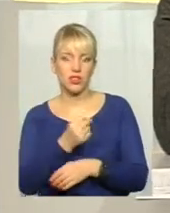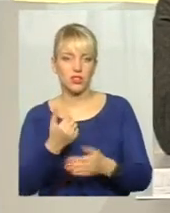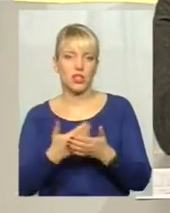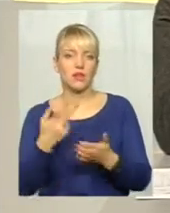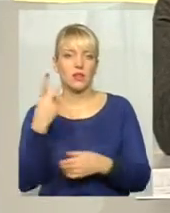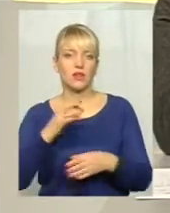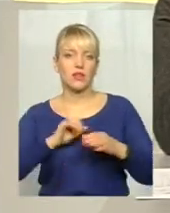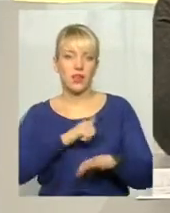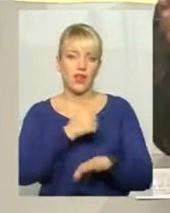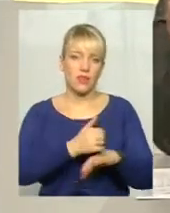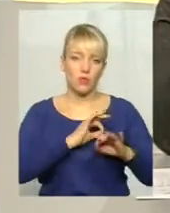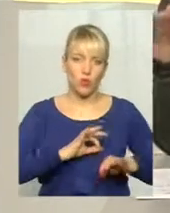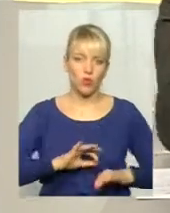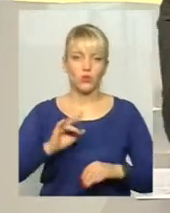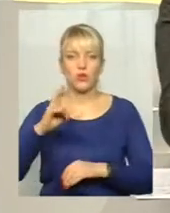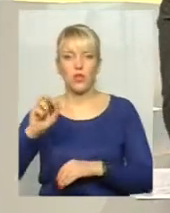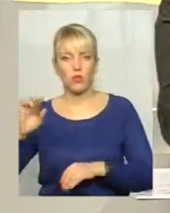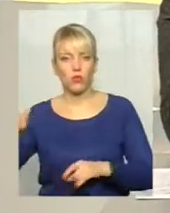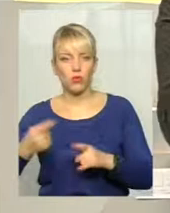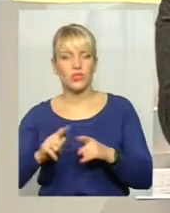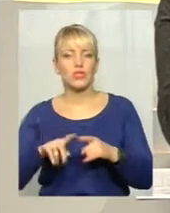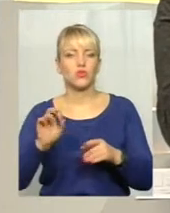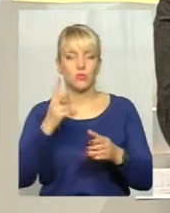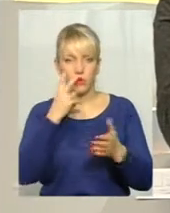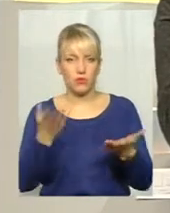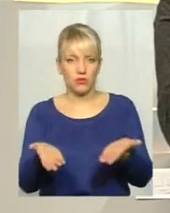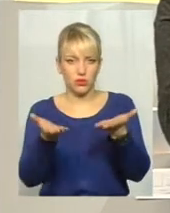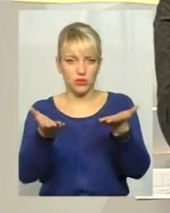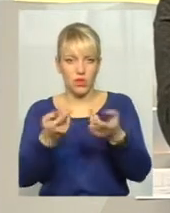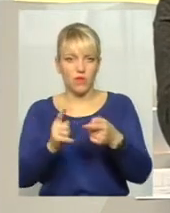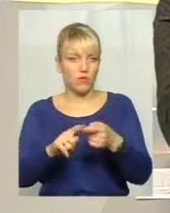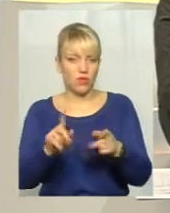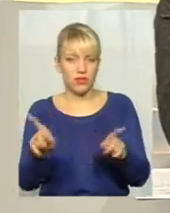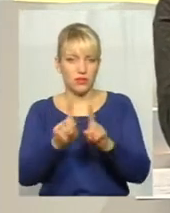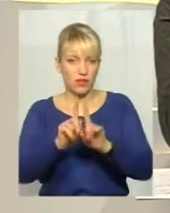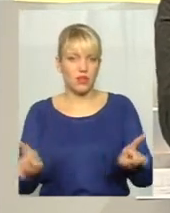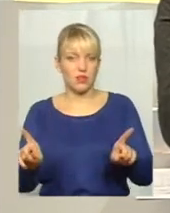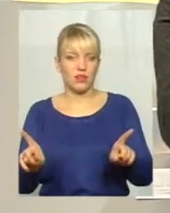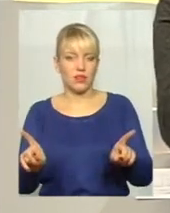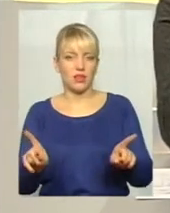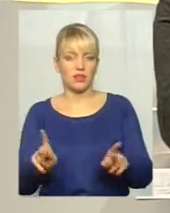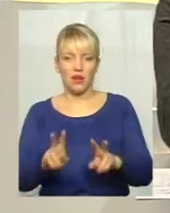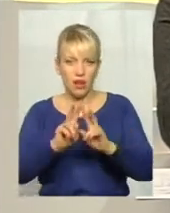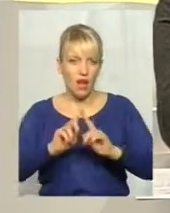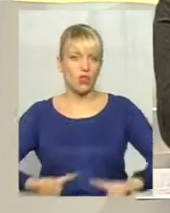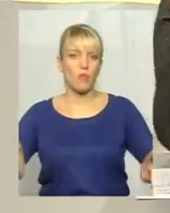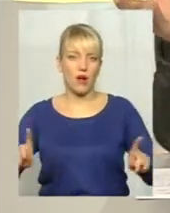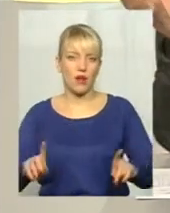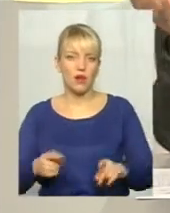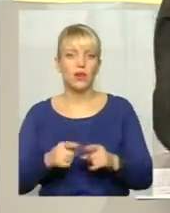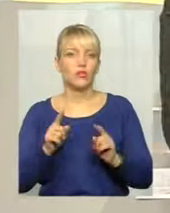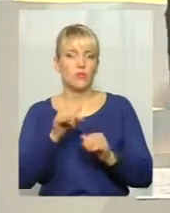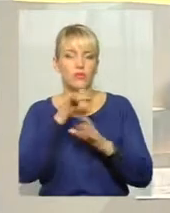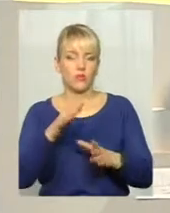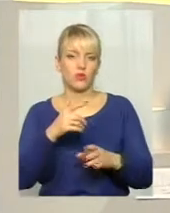там Генпрокуратурою і НАБУ, ну такі, це просто те, що на поверхні лежить, так? Вона якась нестандартна і аномальна, я б її так назвав, тому що ну не